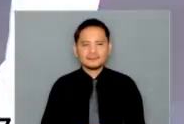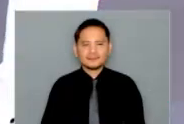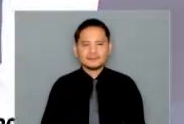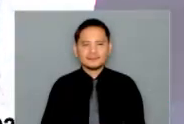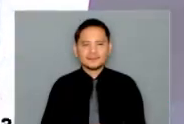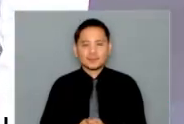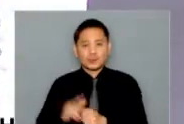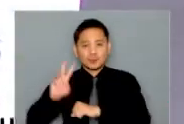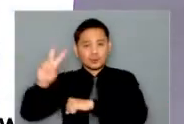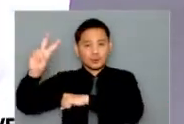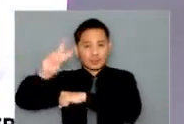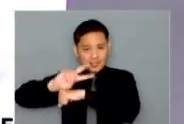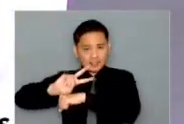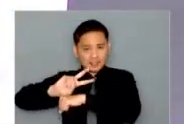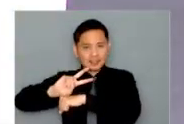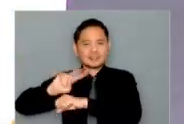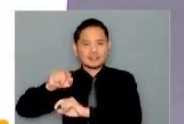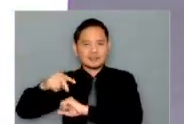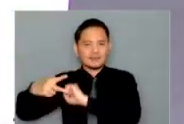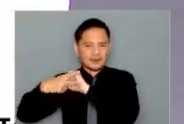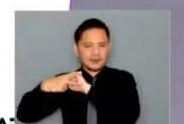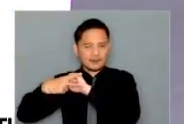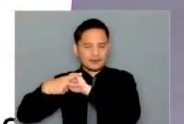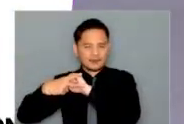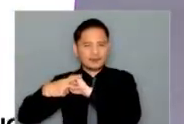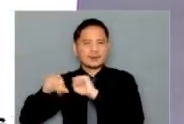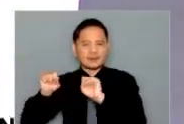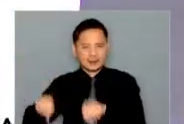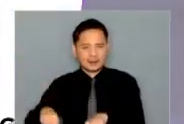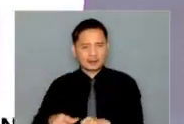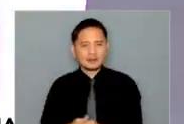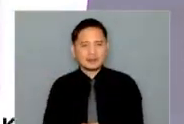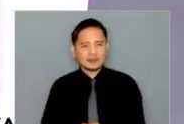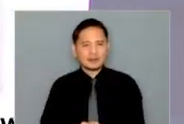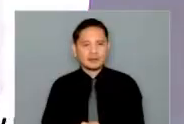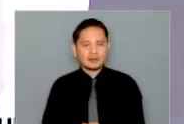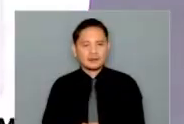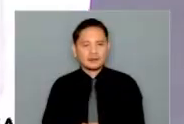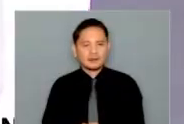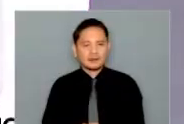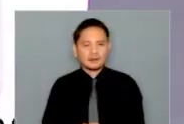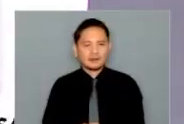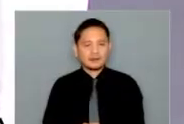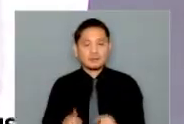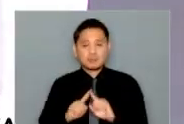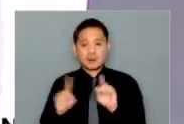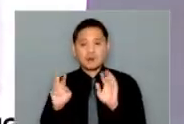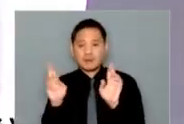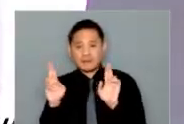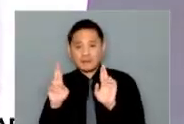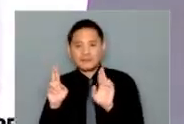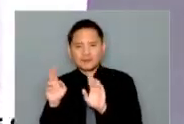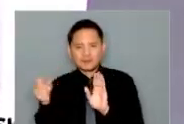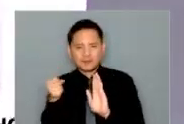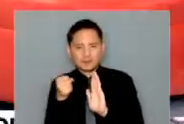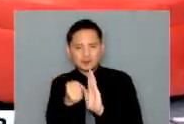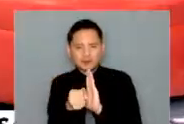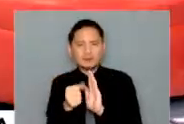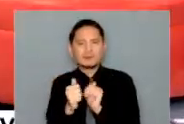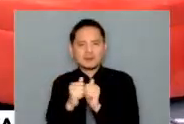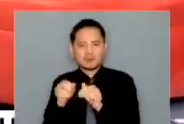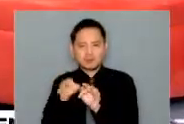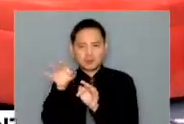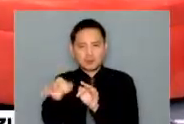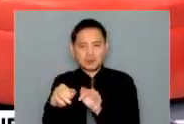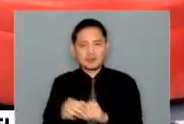nasa labas lang. Kahit di na po siya ilagay sa labas. Mama, parang di niya nakamot. Ang sarap kung nilagyan niya na makapuno. Pero yung kasaba po, dapat po on the day